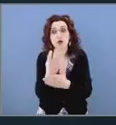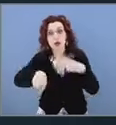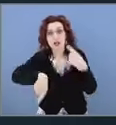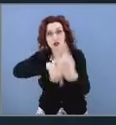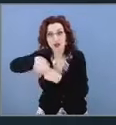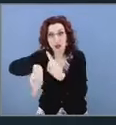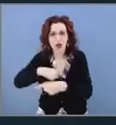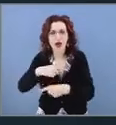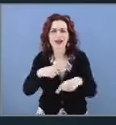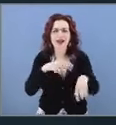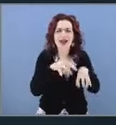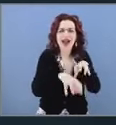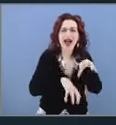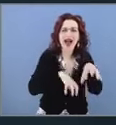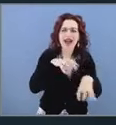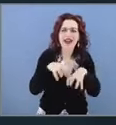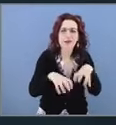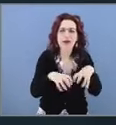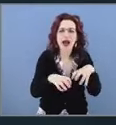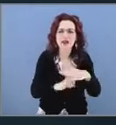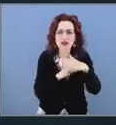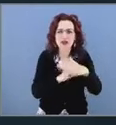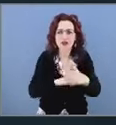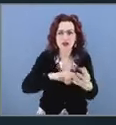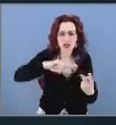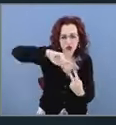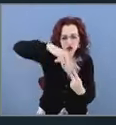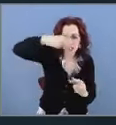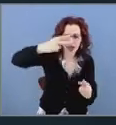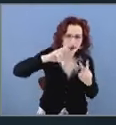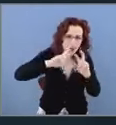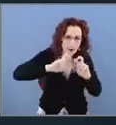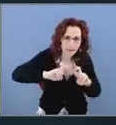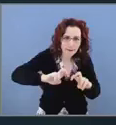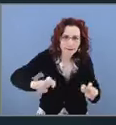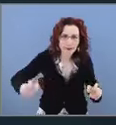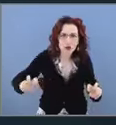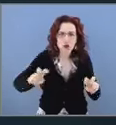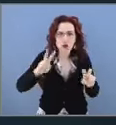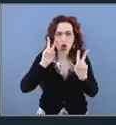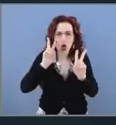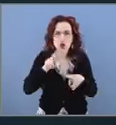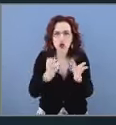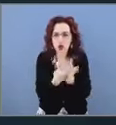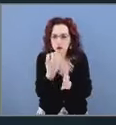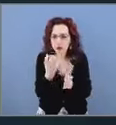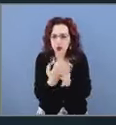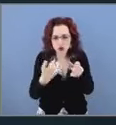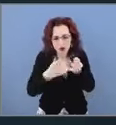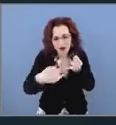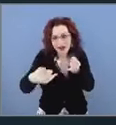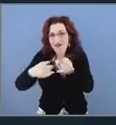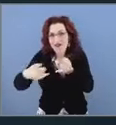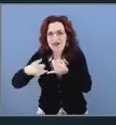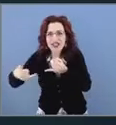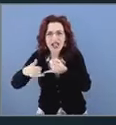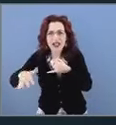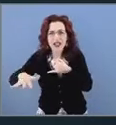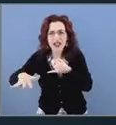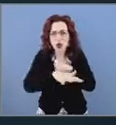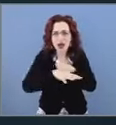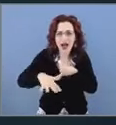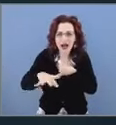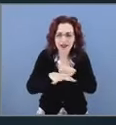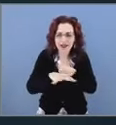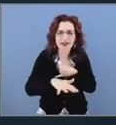le mappature genetiche, il controllo della riproduzione, lo sviluppo di filiere locali, l'incremento della sostenibilità dei processi di trasformazione